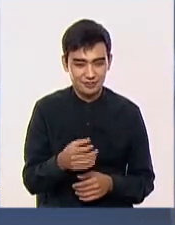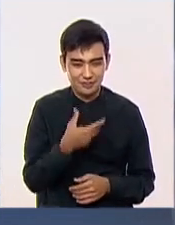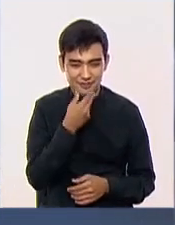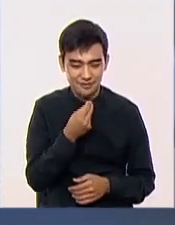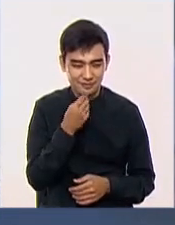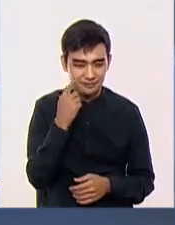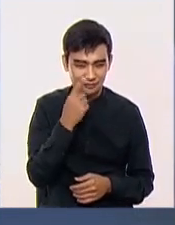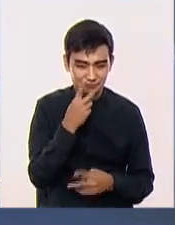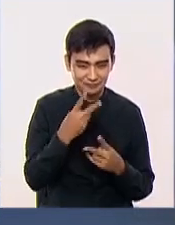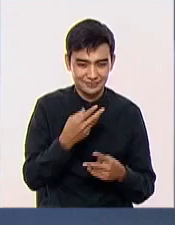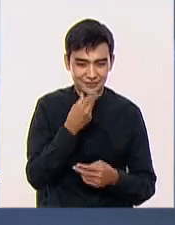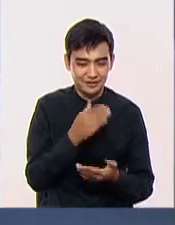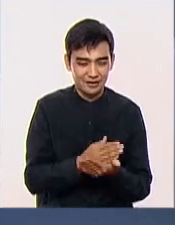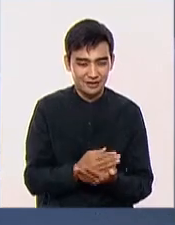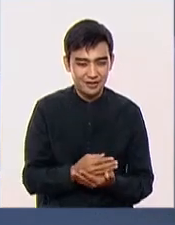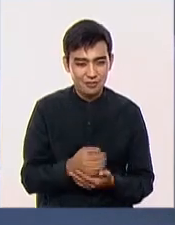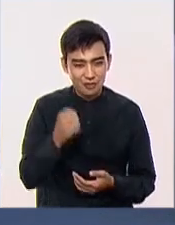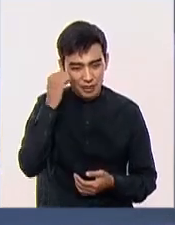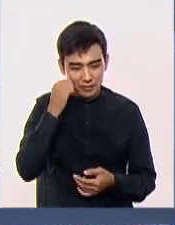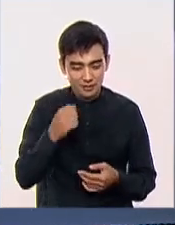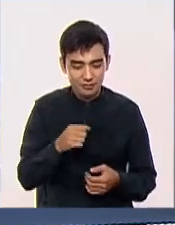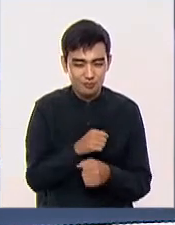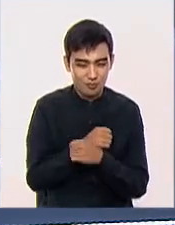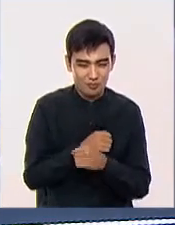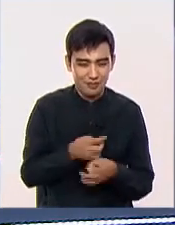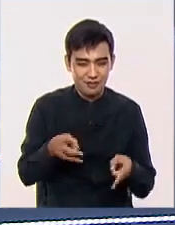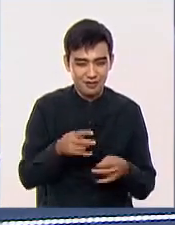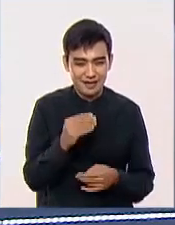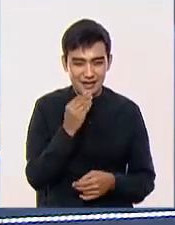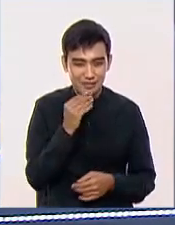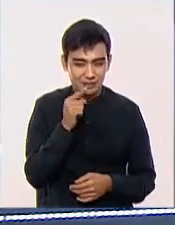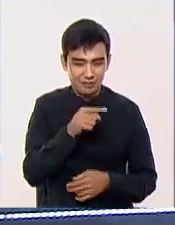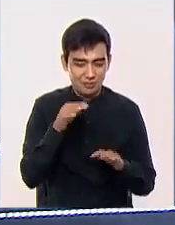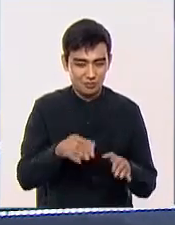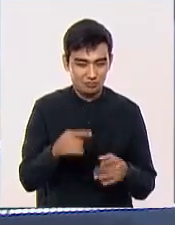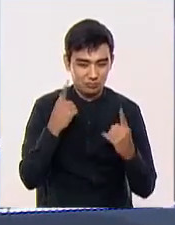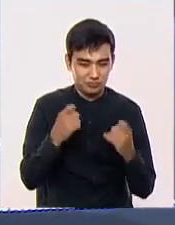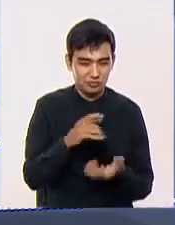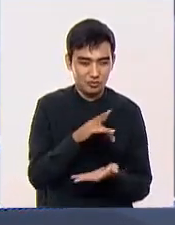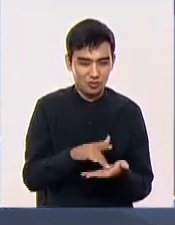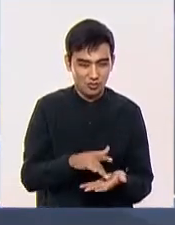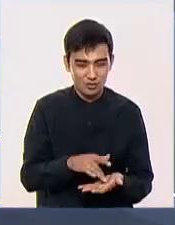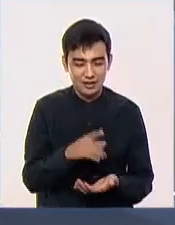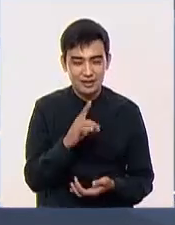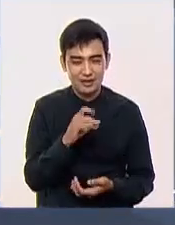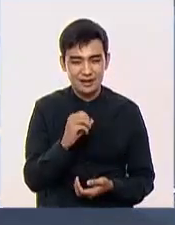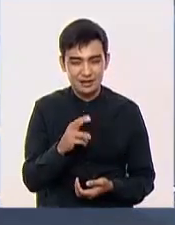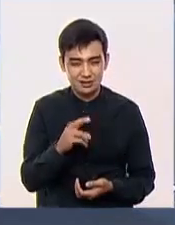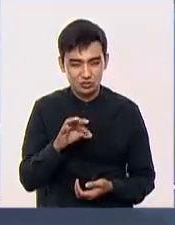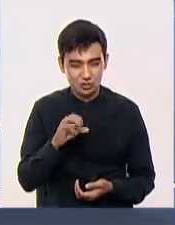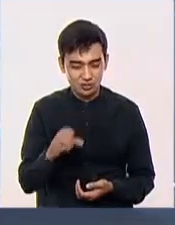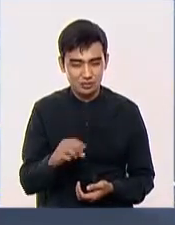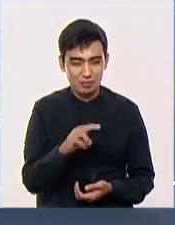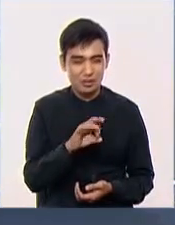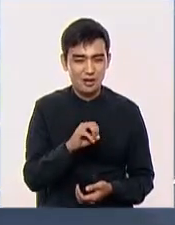көзің тоймайтын сұлулық. Естен кетпес ерекше демалыс. Египет елінде курортты қала. Хургадада орналасқан Риксус премиум